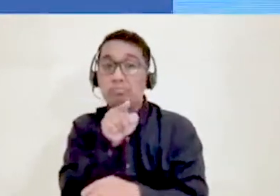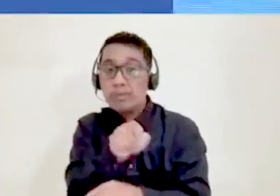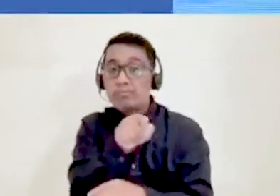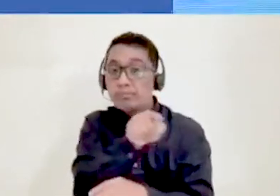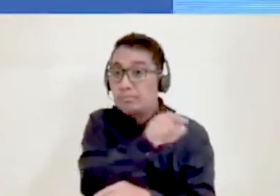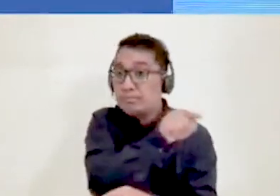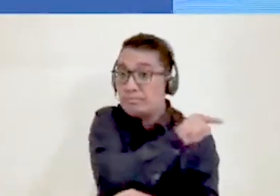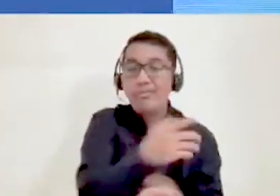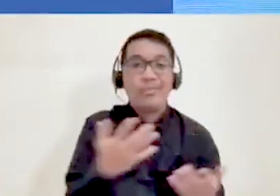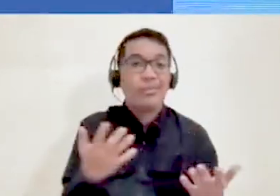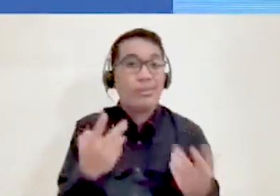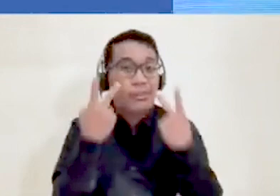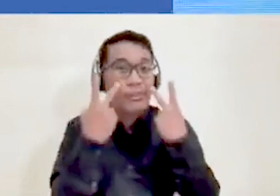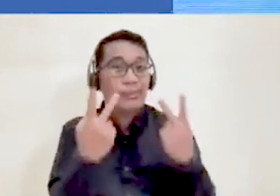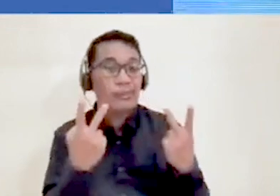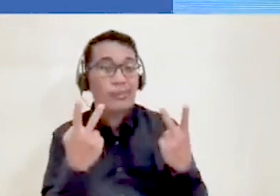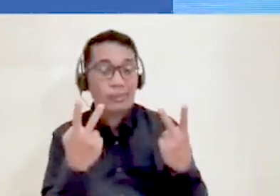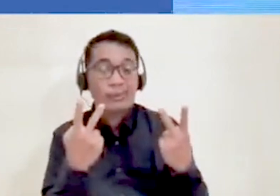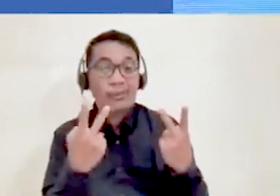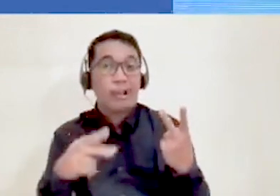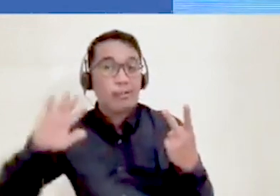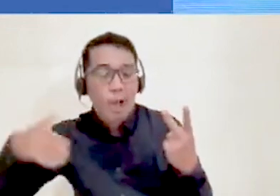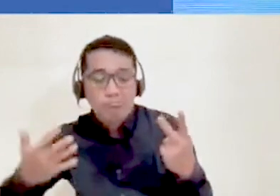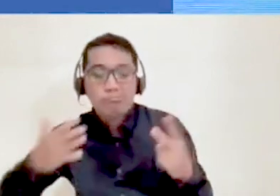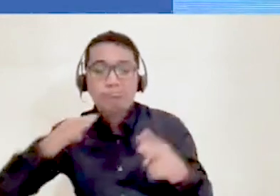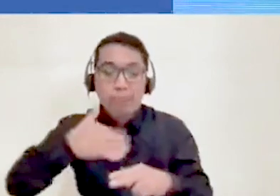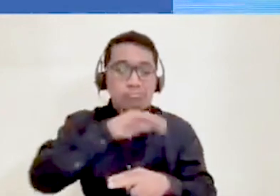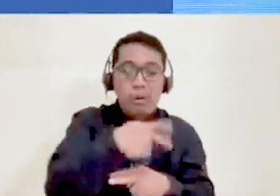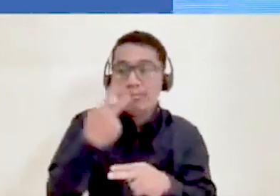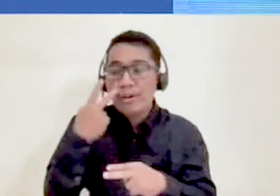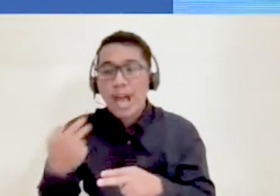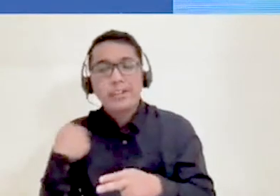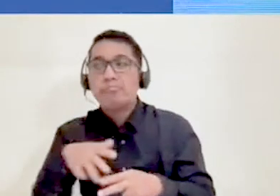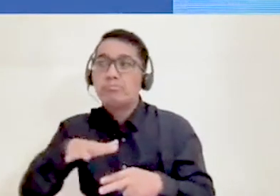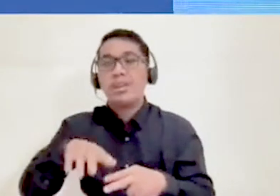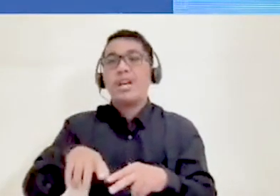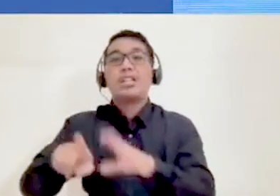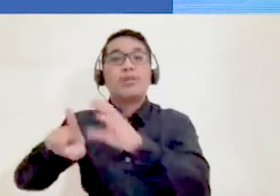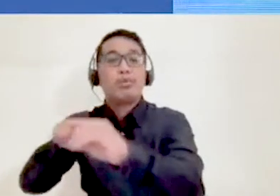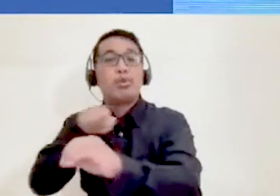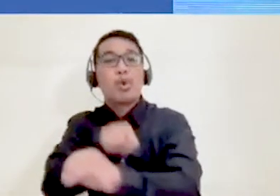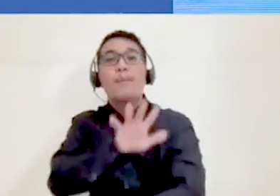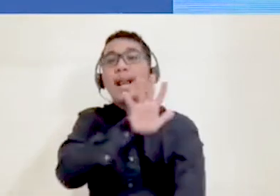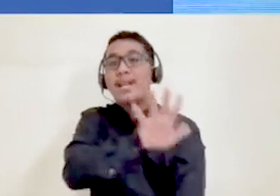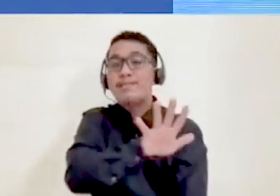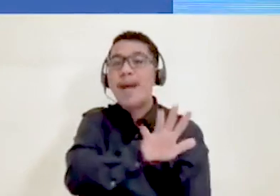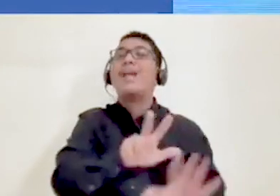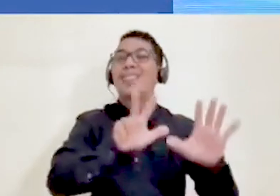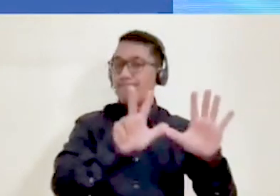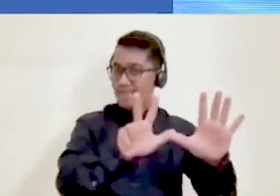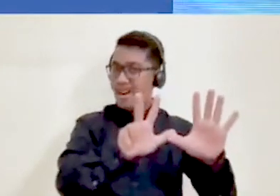Hai kalau kita lihat misalnya your own year ada dinilai 10,5 Delapan